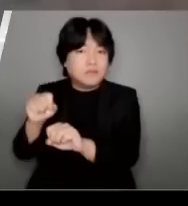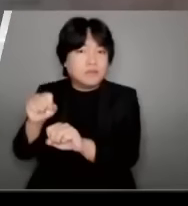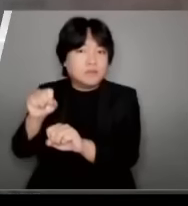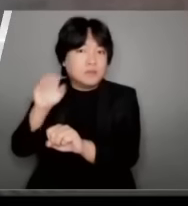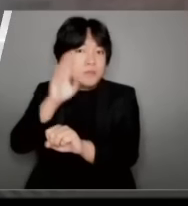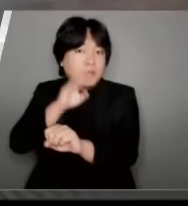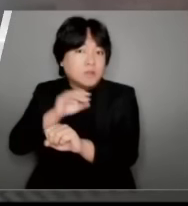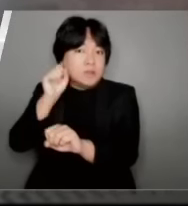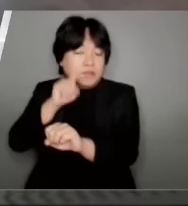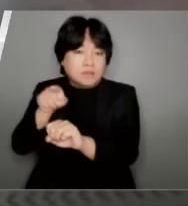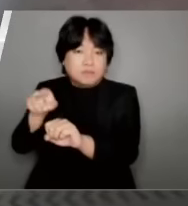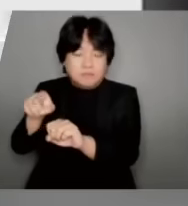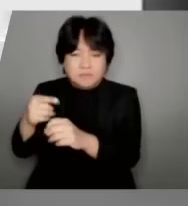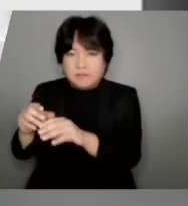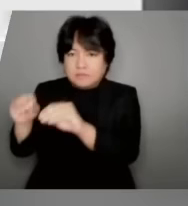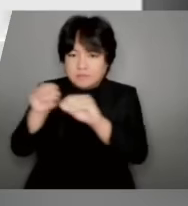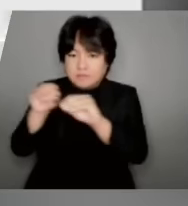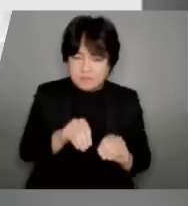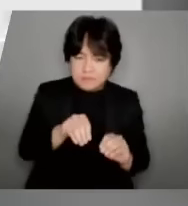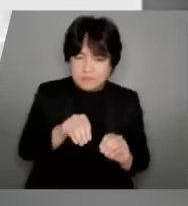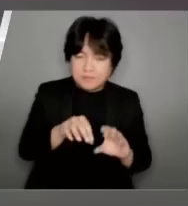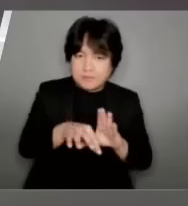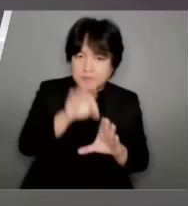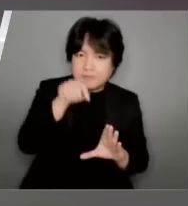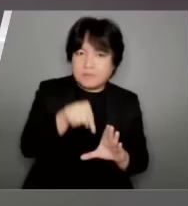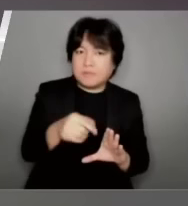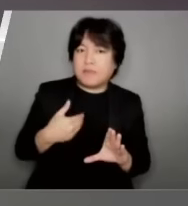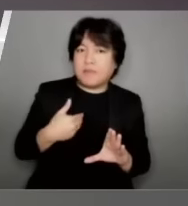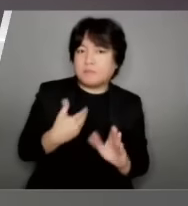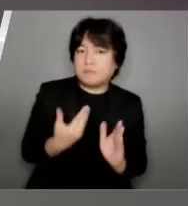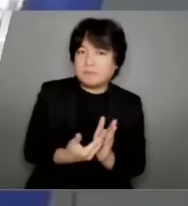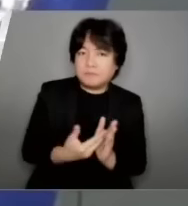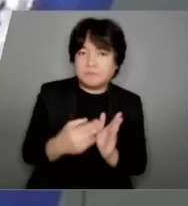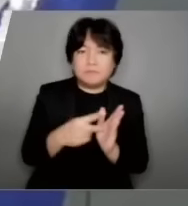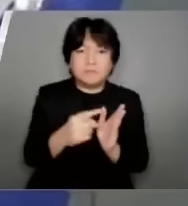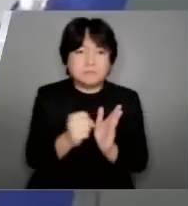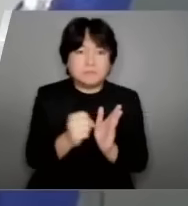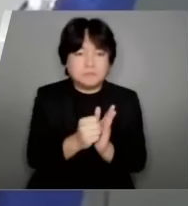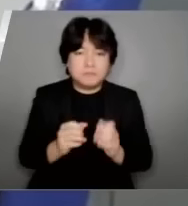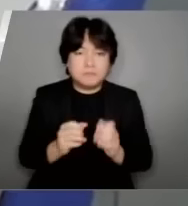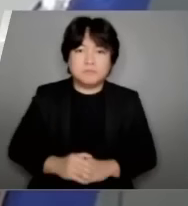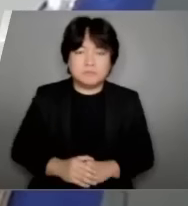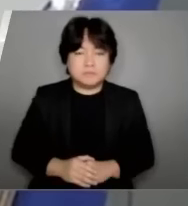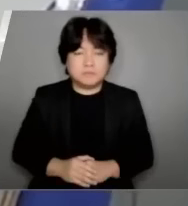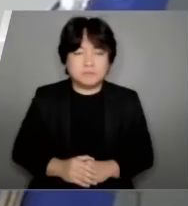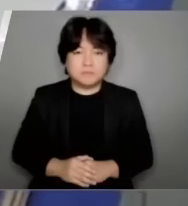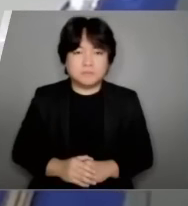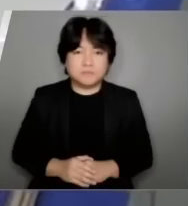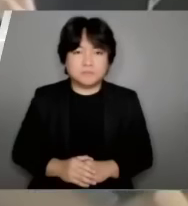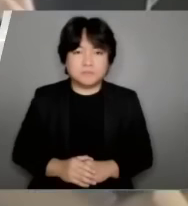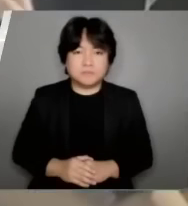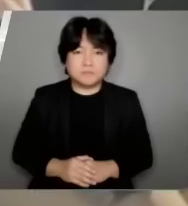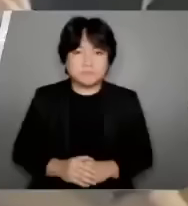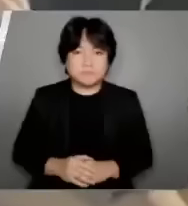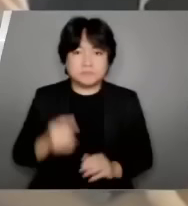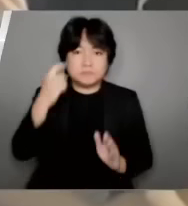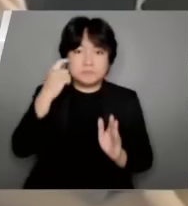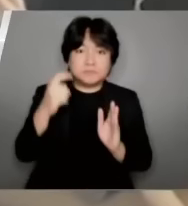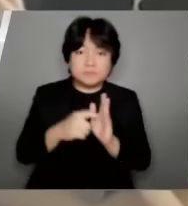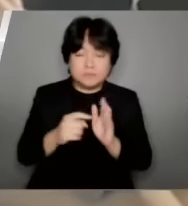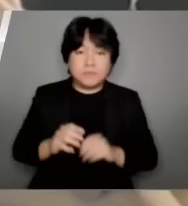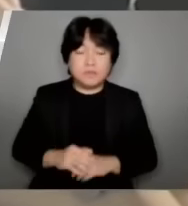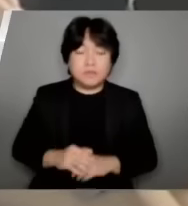Philippine passport nila Sheila at Cassandra para maberipika ang kanilang pagkatao. Sa mga litratong ito mula kay Senator Rizzo Ontiveros,